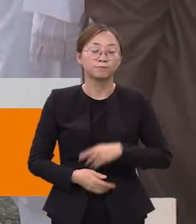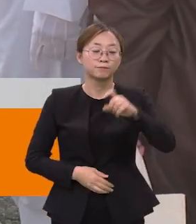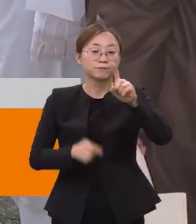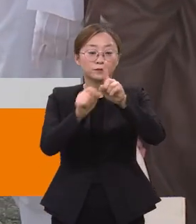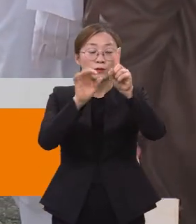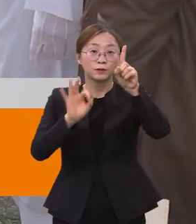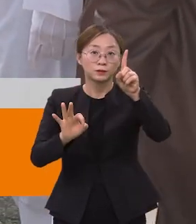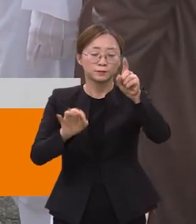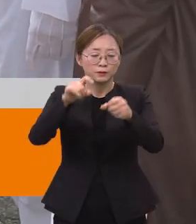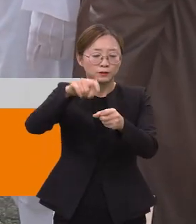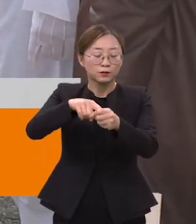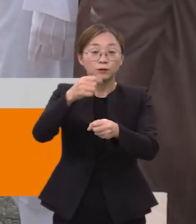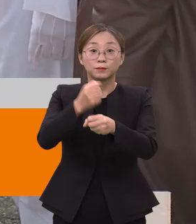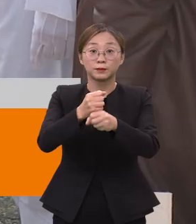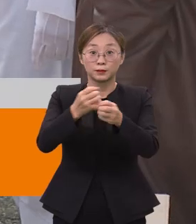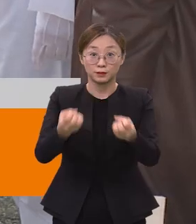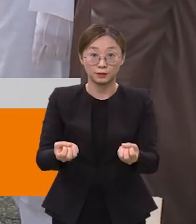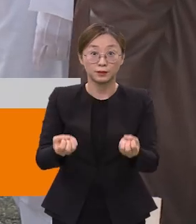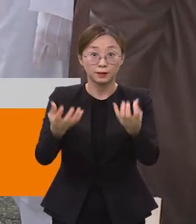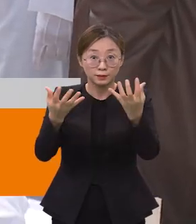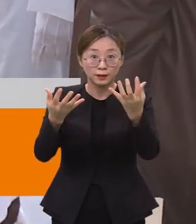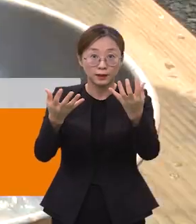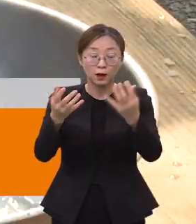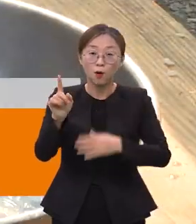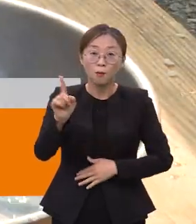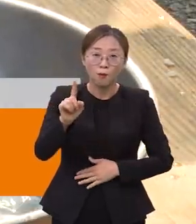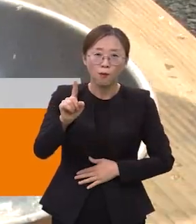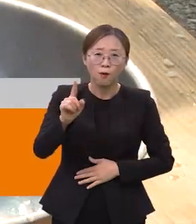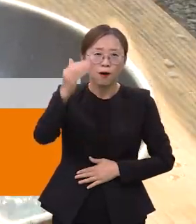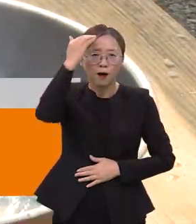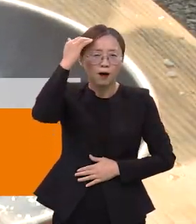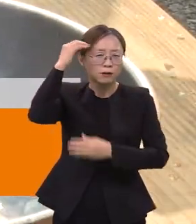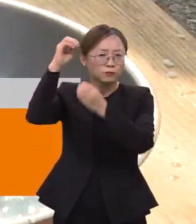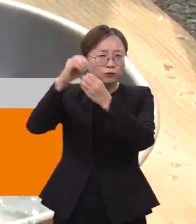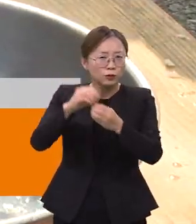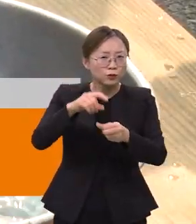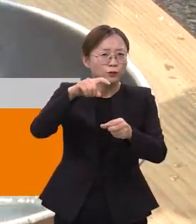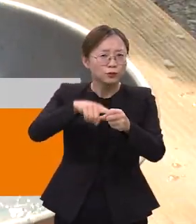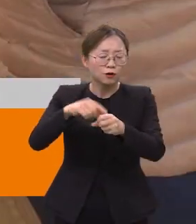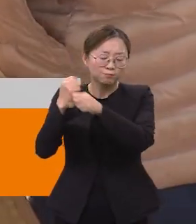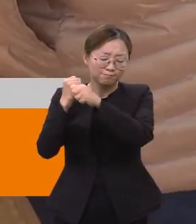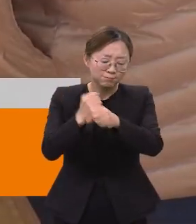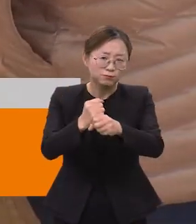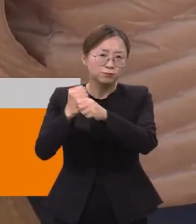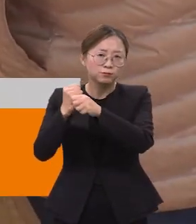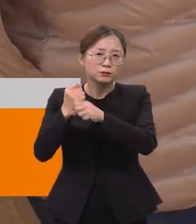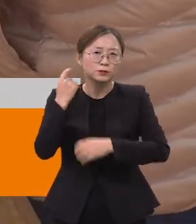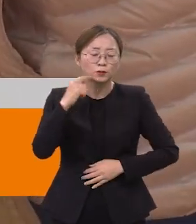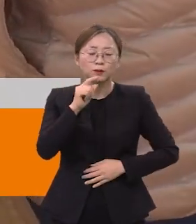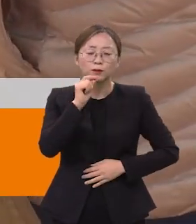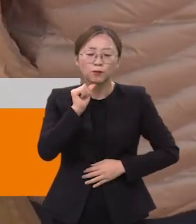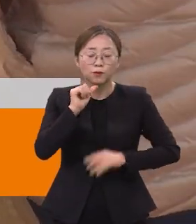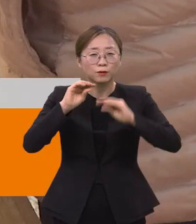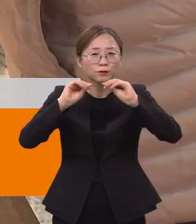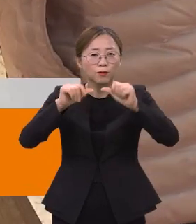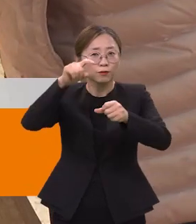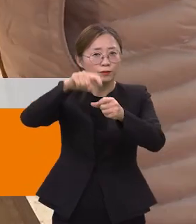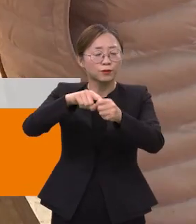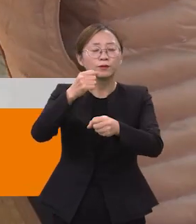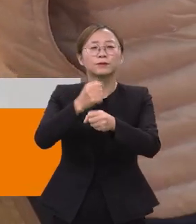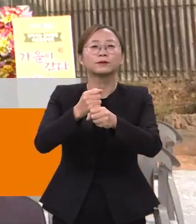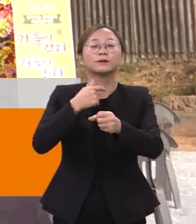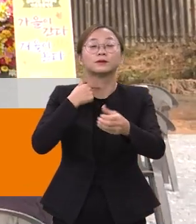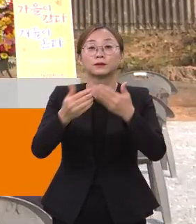10월에 진행된 목천리 떡매치기 축제에서는 한국 전통문화인 떡매치기와 인절미 만들기 체험을